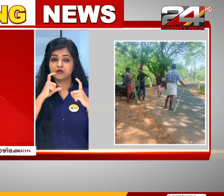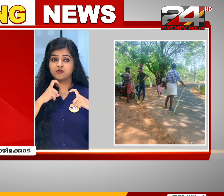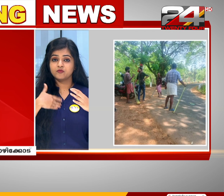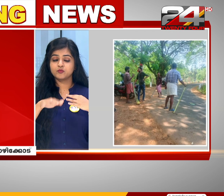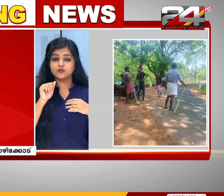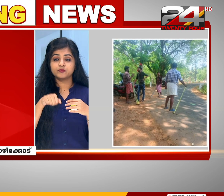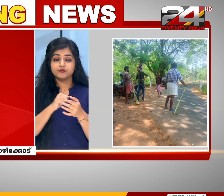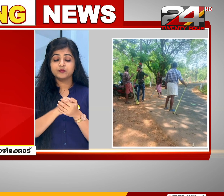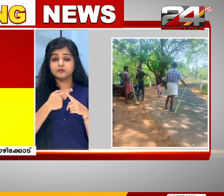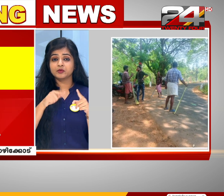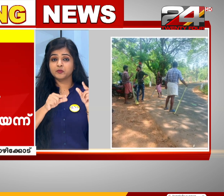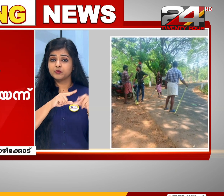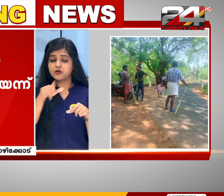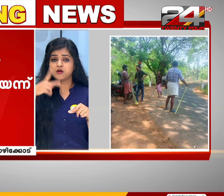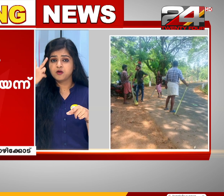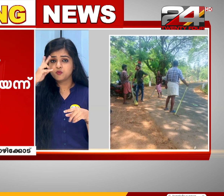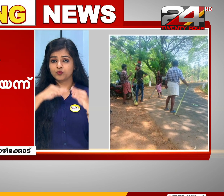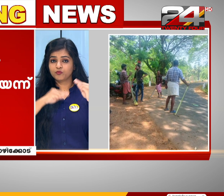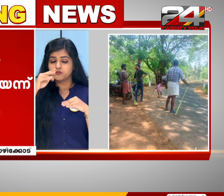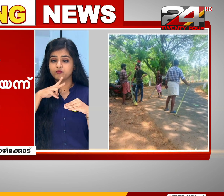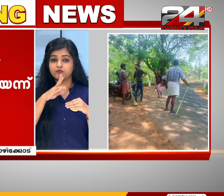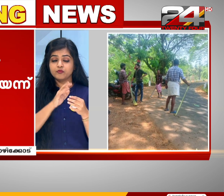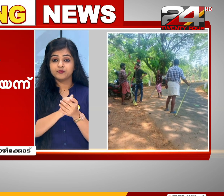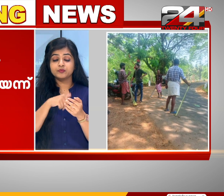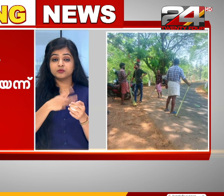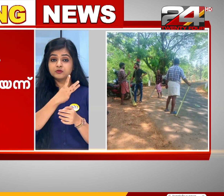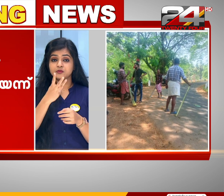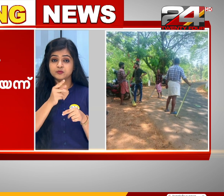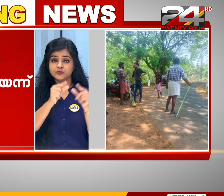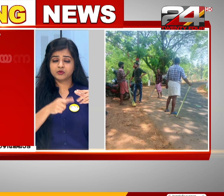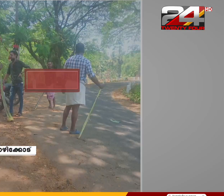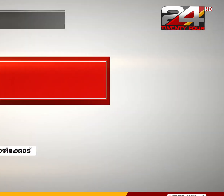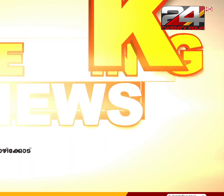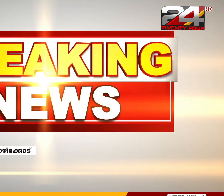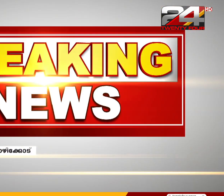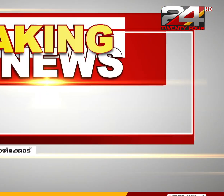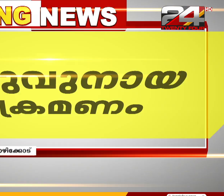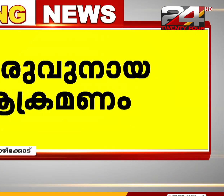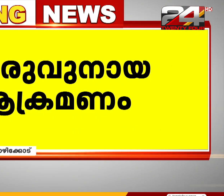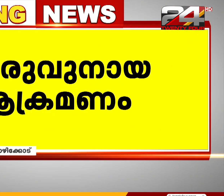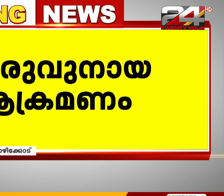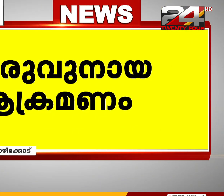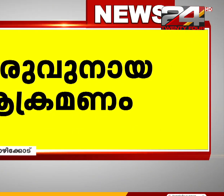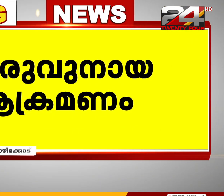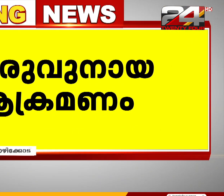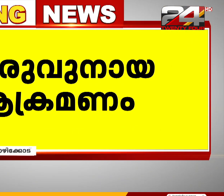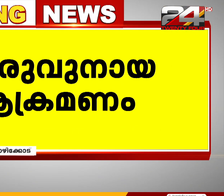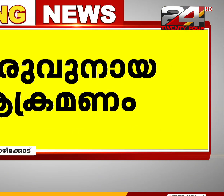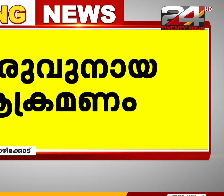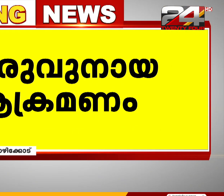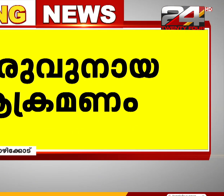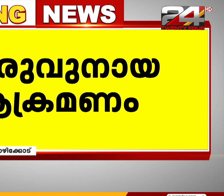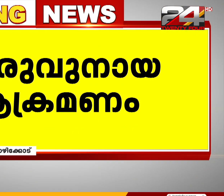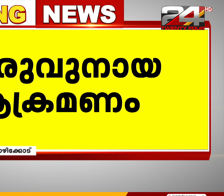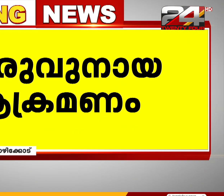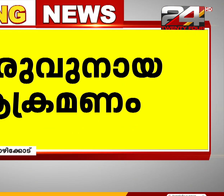നാട്ടുകാർ അത്തരത്തിലൊരു സംശയം പ്രകടിപ്പിക്കുന്നുണ്ട്. നിലവിൽ ഇവരുടെ 3 പേരുടെയും ആരോഗ്യനില തൃപ്തികരമാണ് എന്നതാണ് നമുക്ക് അവിടുന്ന് ലഭ്യമാകുന്ന